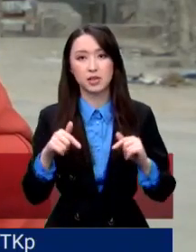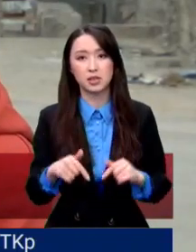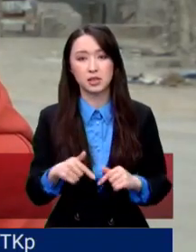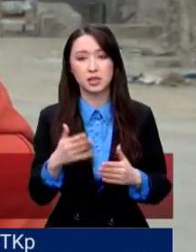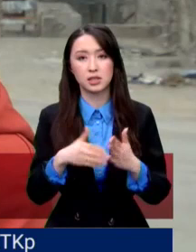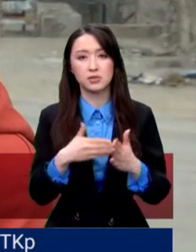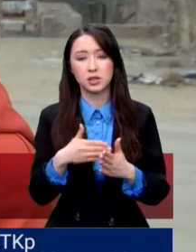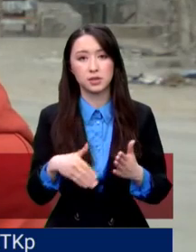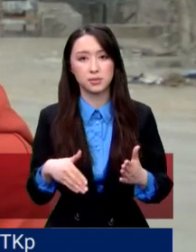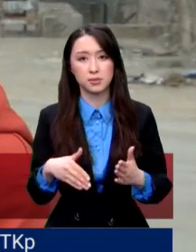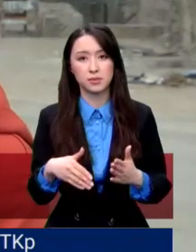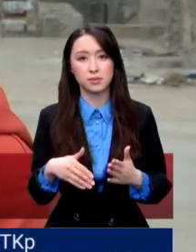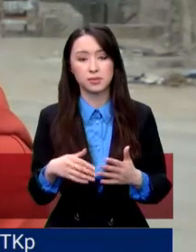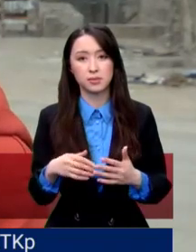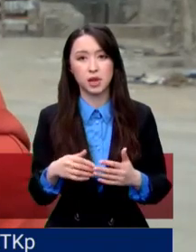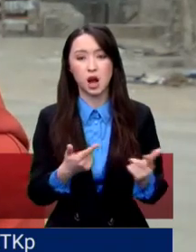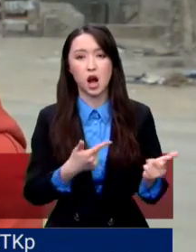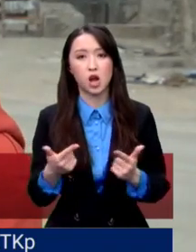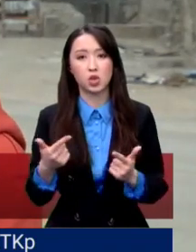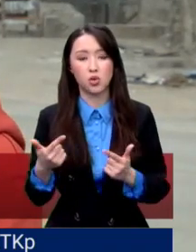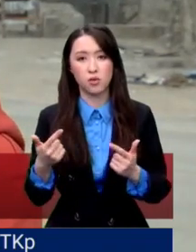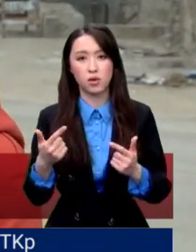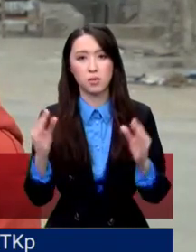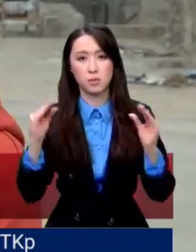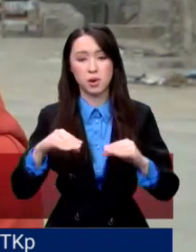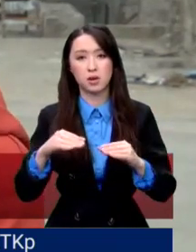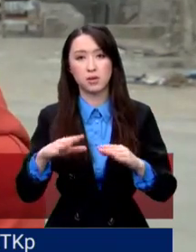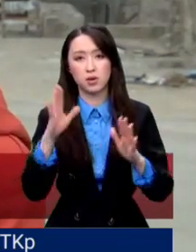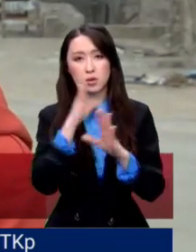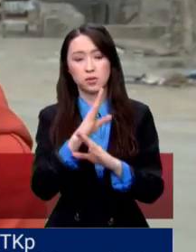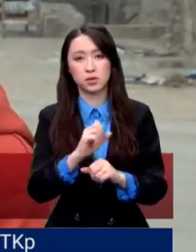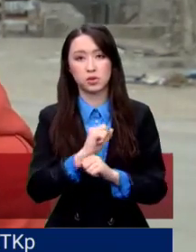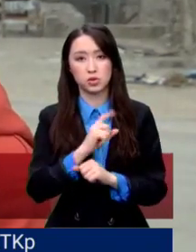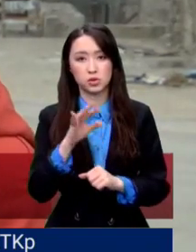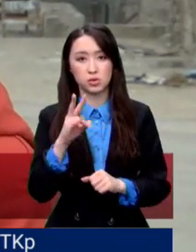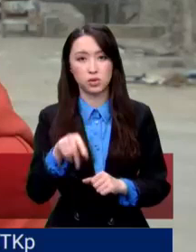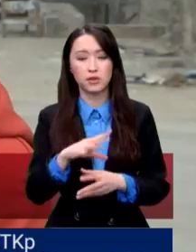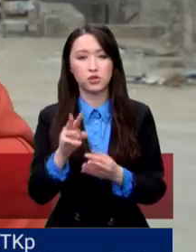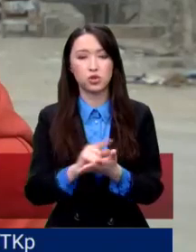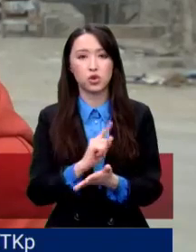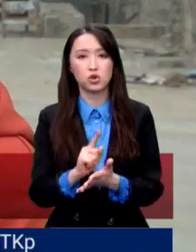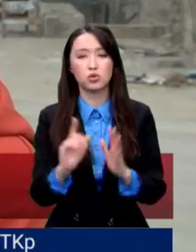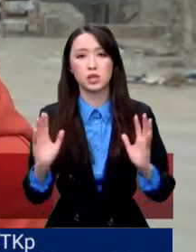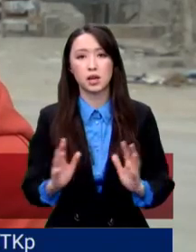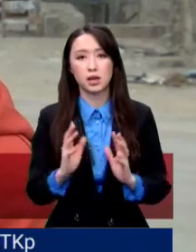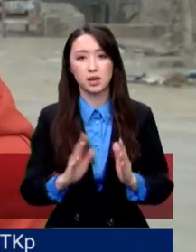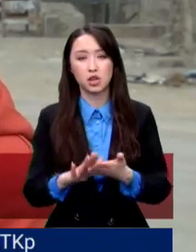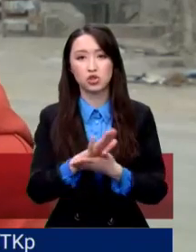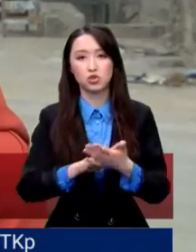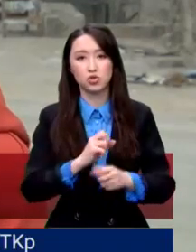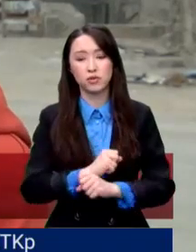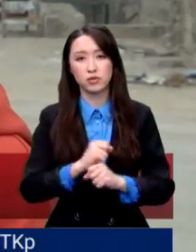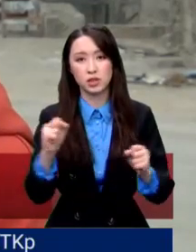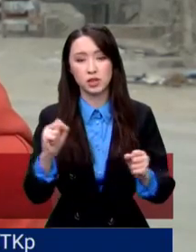здесь практически готовая парковая зона. И это все должно сохраниться, то есть никаких